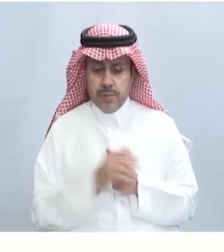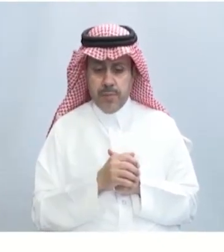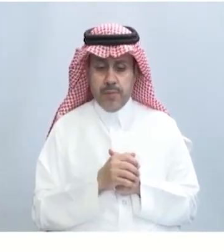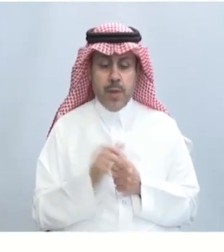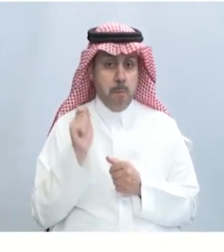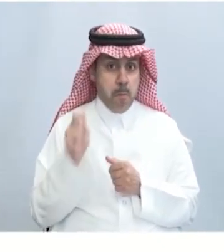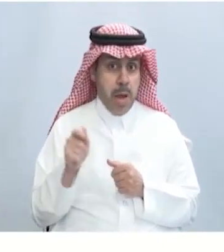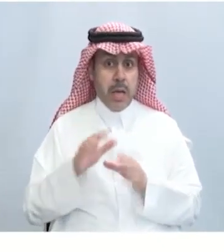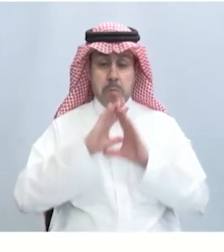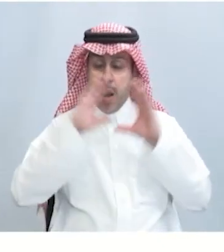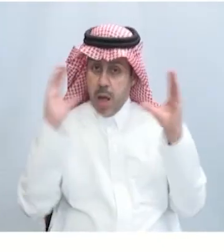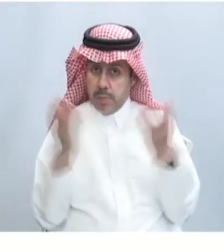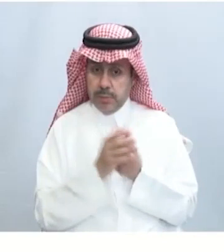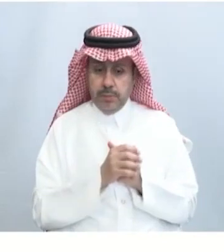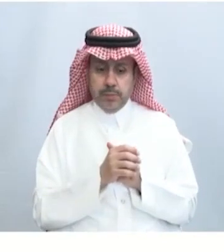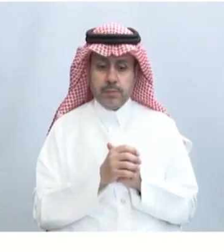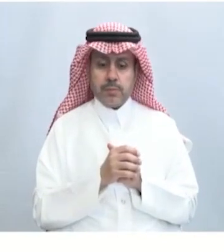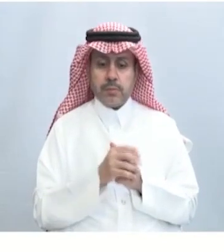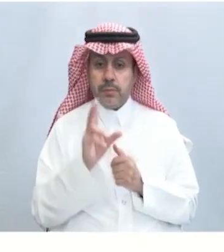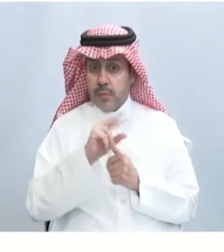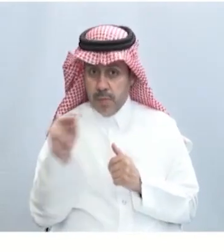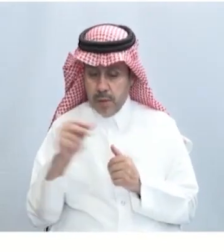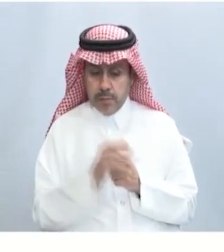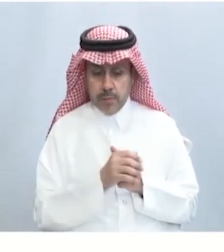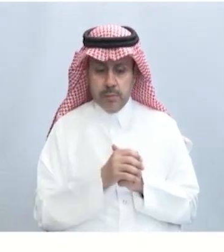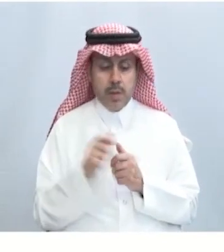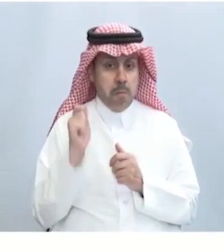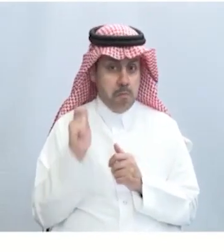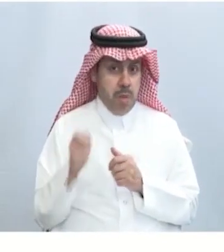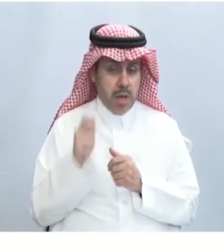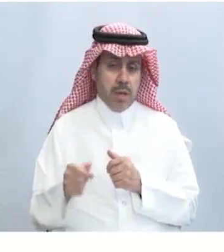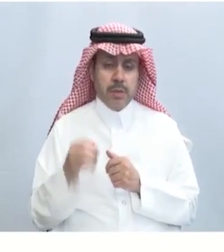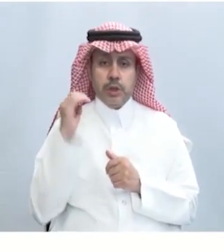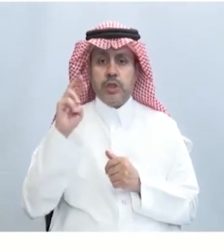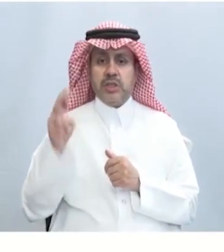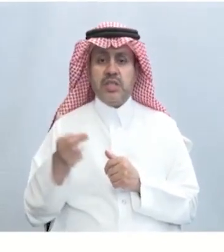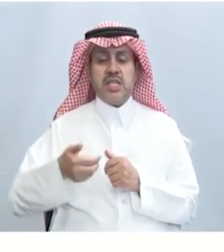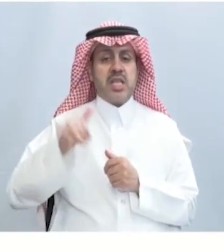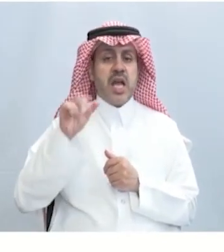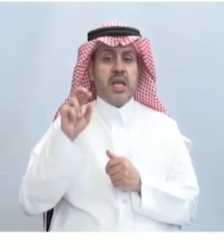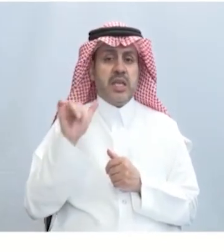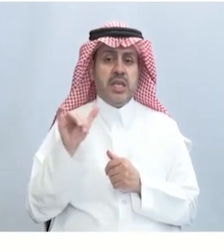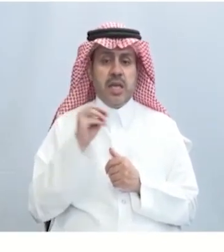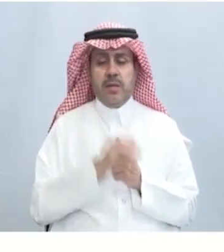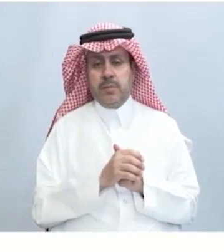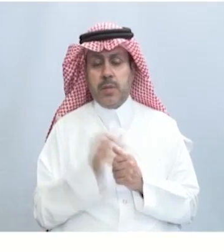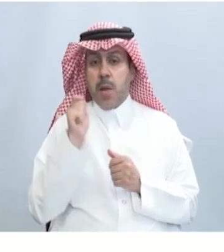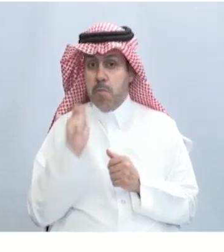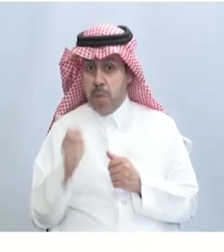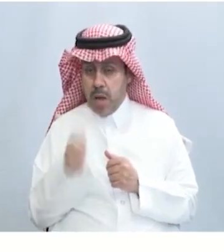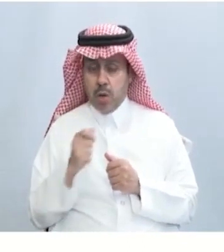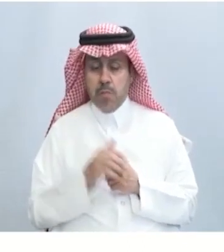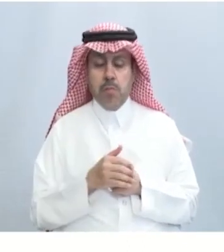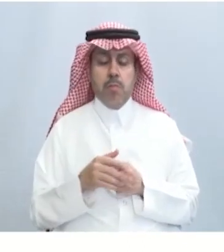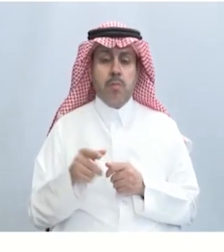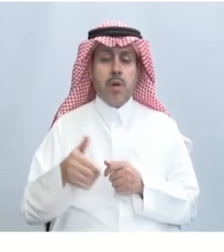المحاكم العامه وكذلك من الامثله المحاكم الجزائيه وكذلك محكم الاحوال